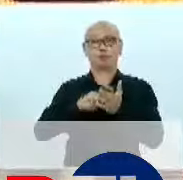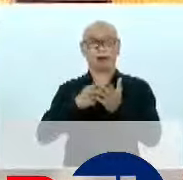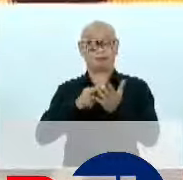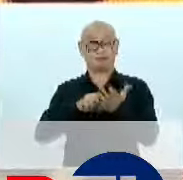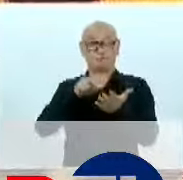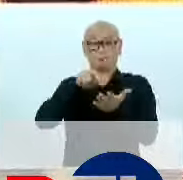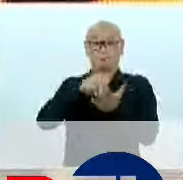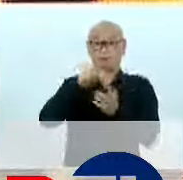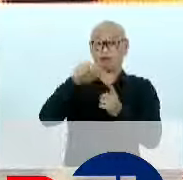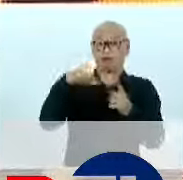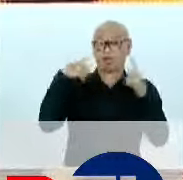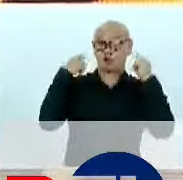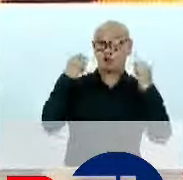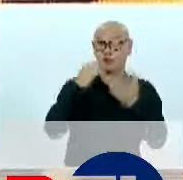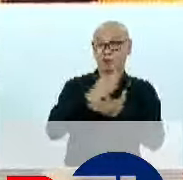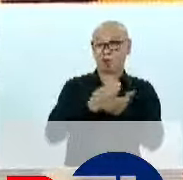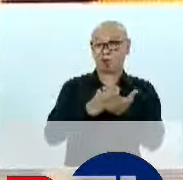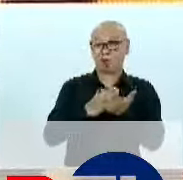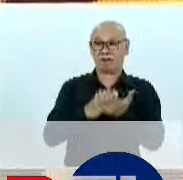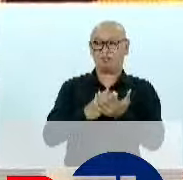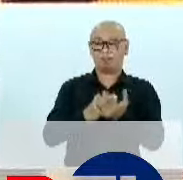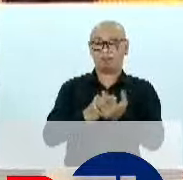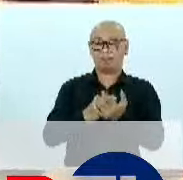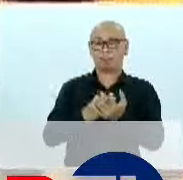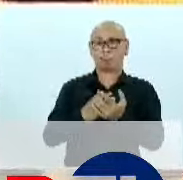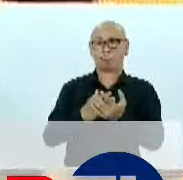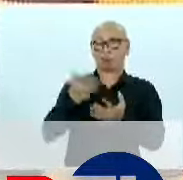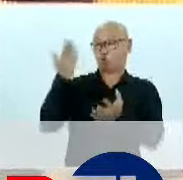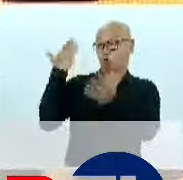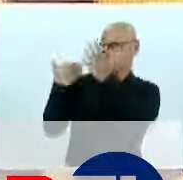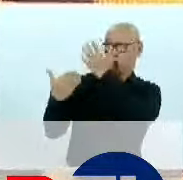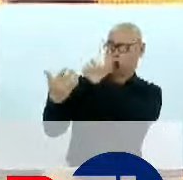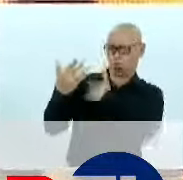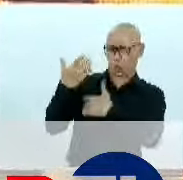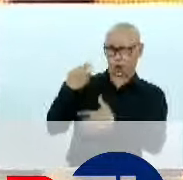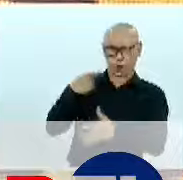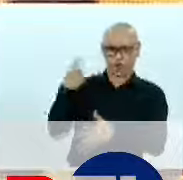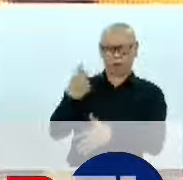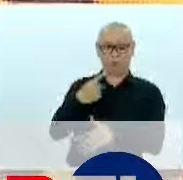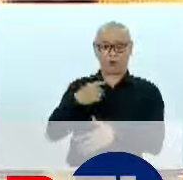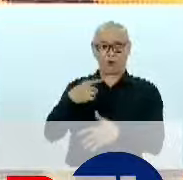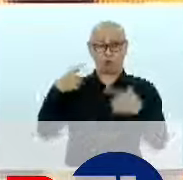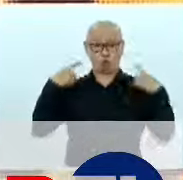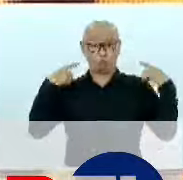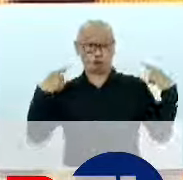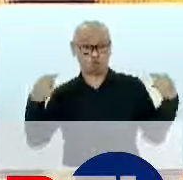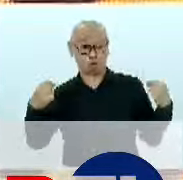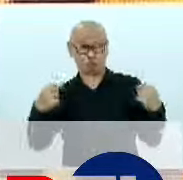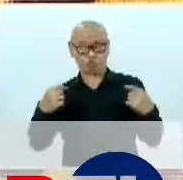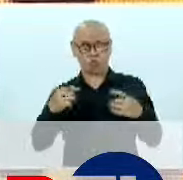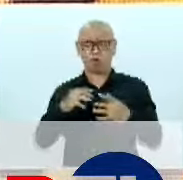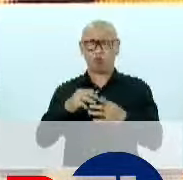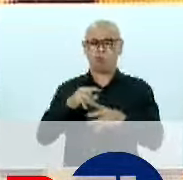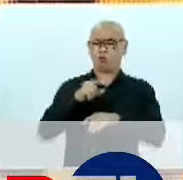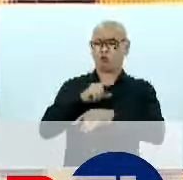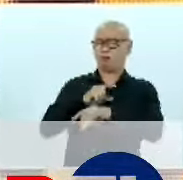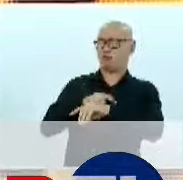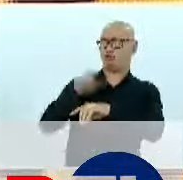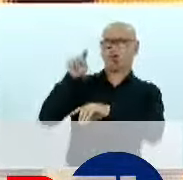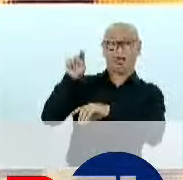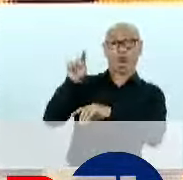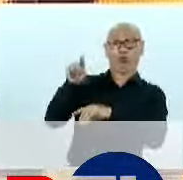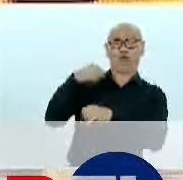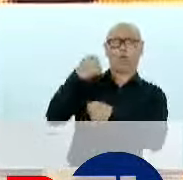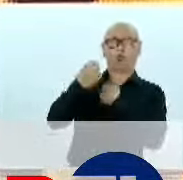Provinsi Jawa Tengah para pendahulu Kami para gubernur pada masanya telah